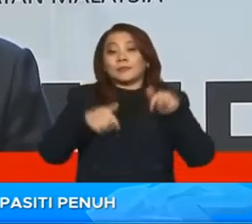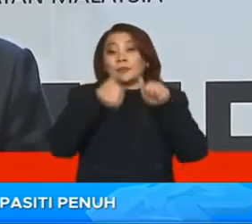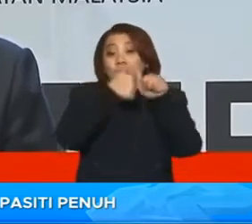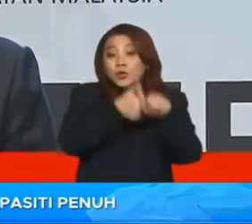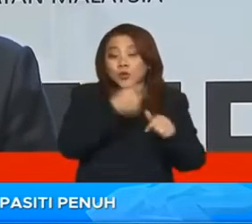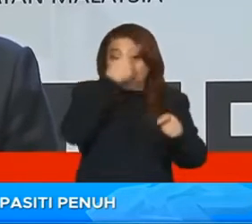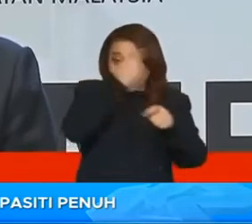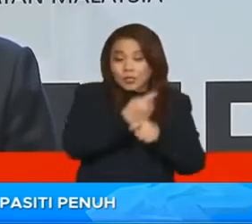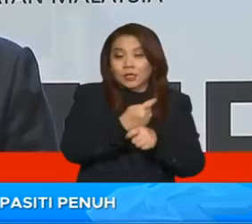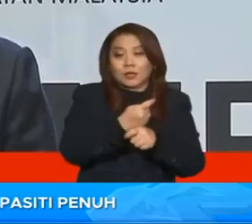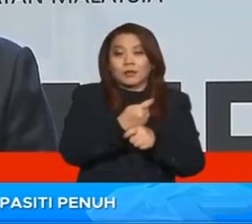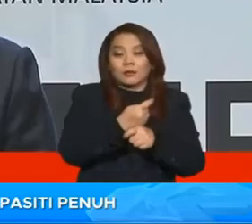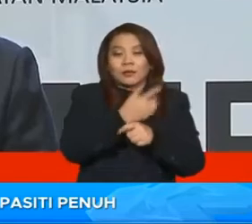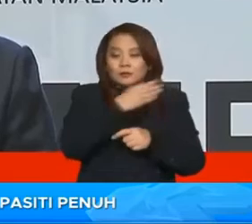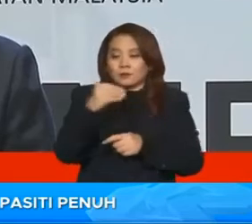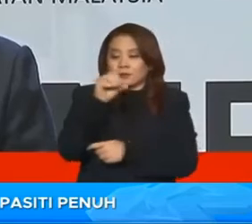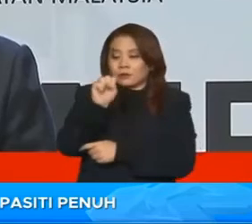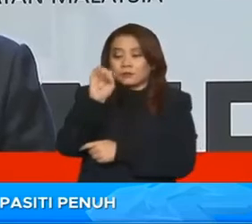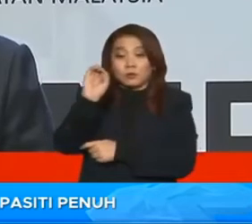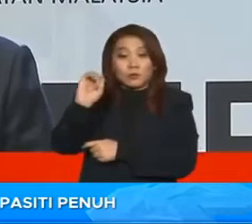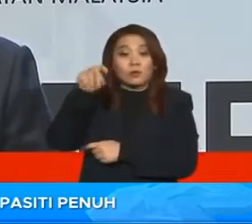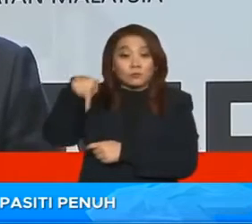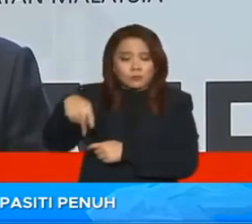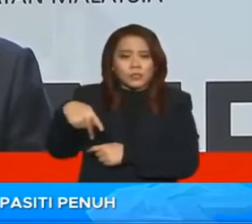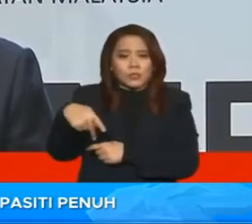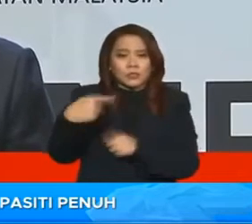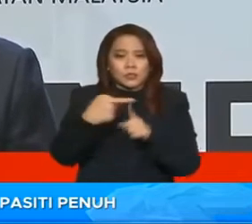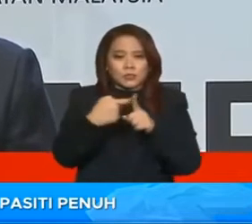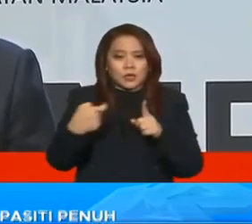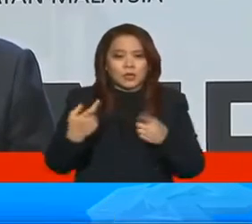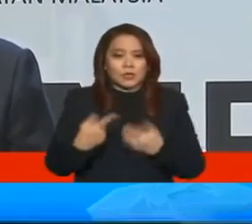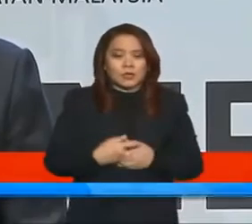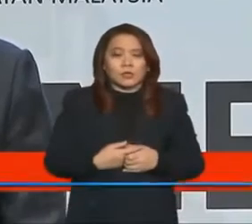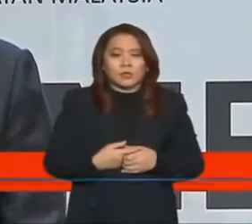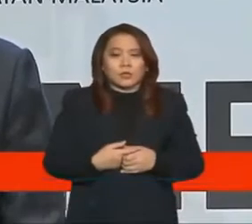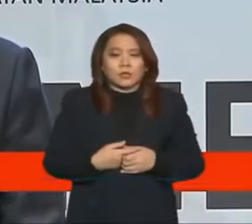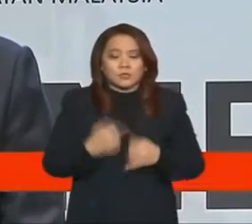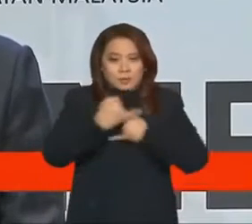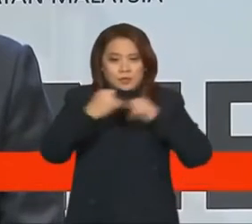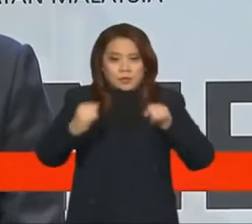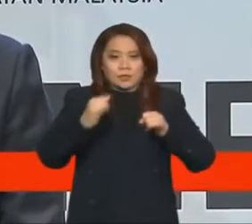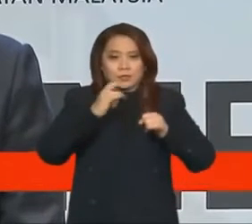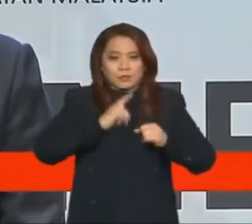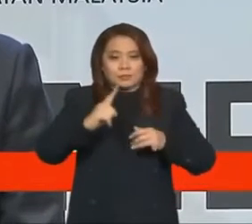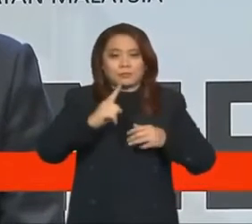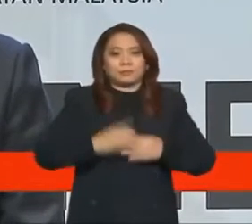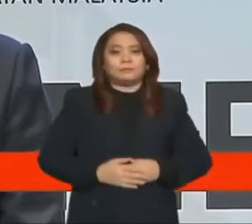kepada ketetapan dan SOP oleh pihak berkuasa agama negeri.